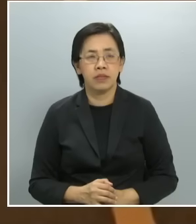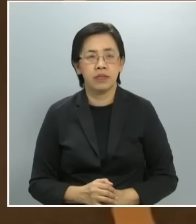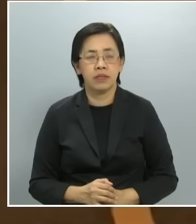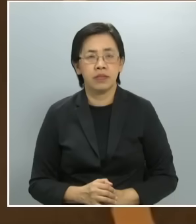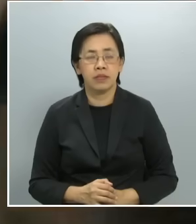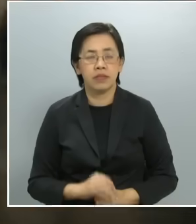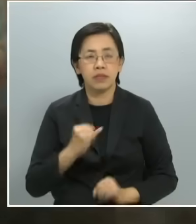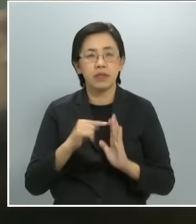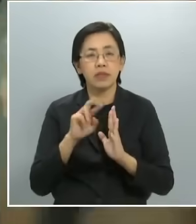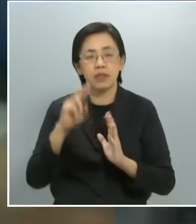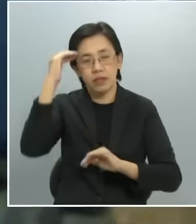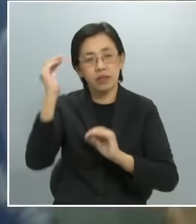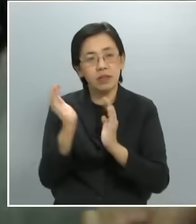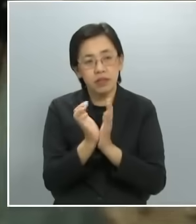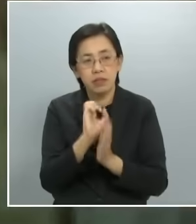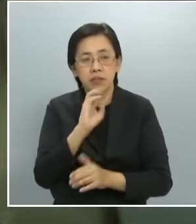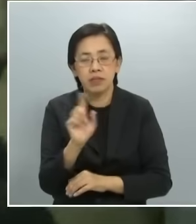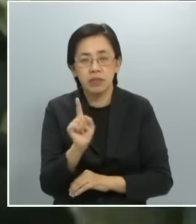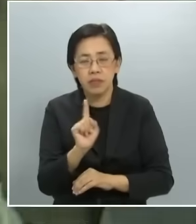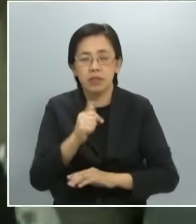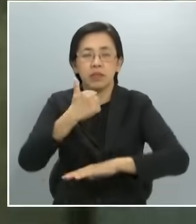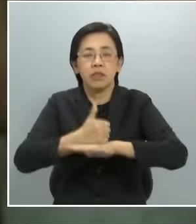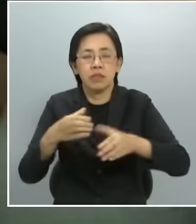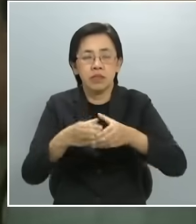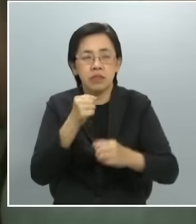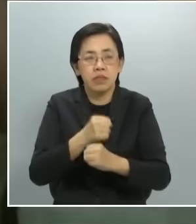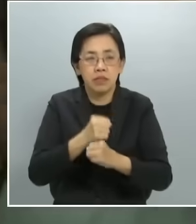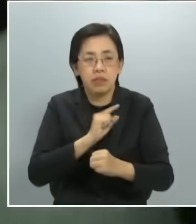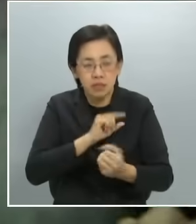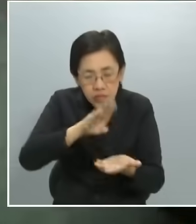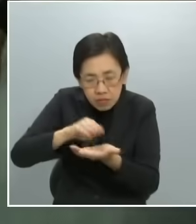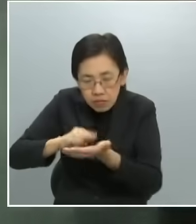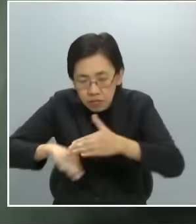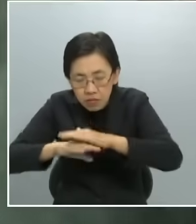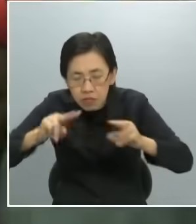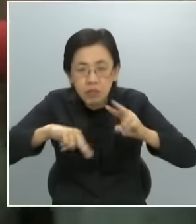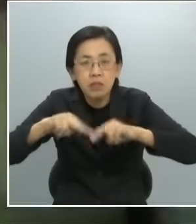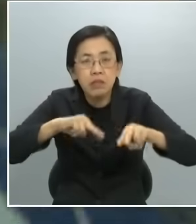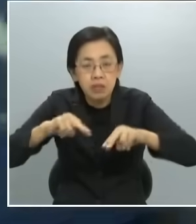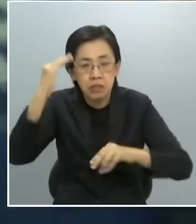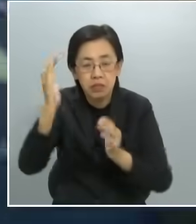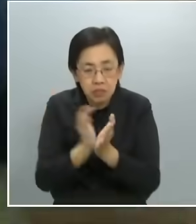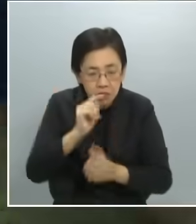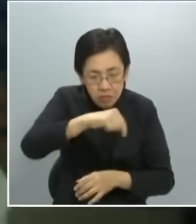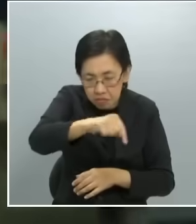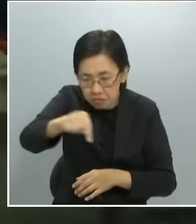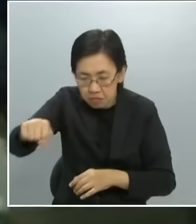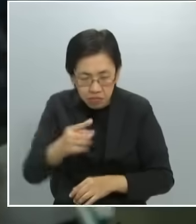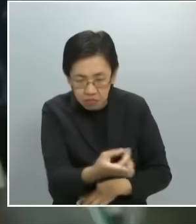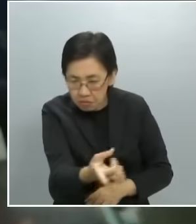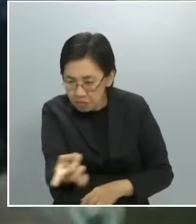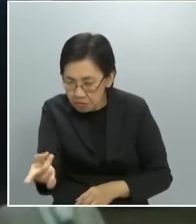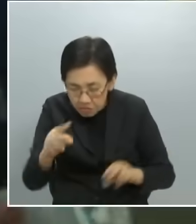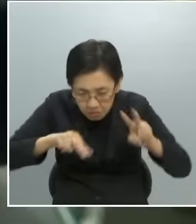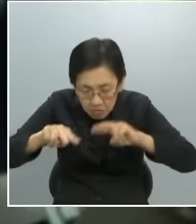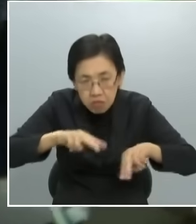จเรตำรวจแห่งชาติบอกว่าตอนนี้หัวหน้าคณะทำงานอยู่ระหว่างการตรวจสอบข้อมูลของตำรวจที่อยู่ในเหตุการณ์วันนั้นทั้งหมดขณะนี้